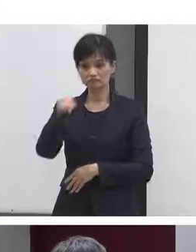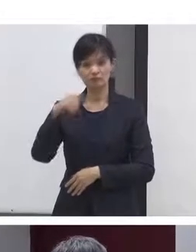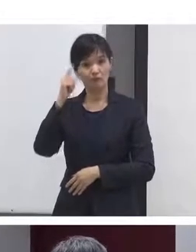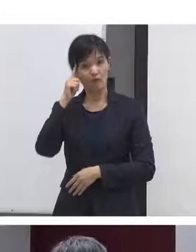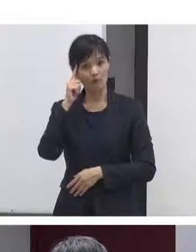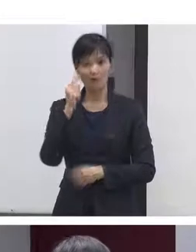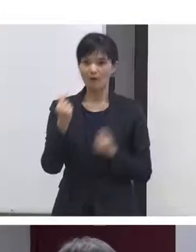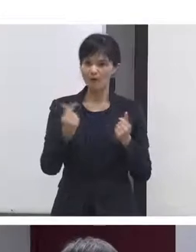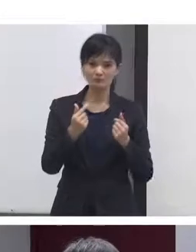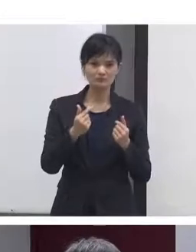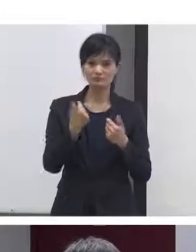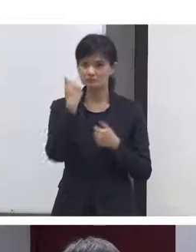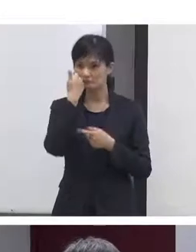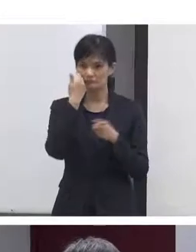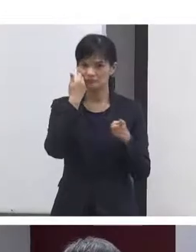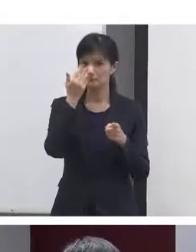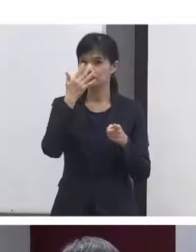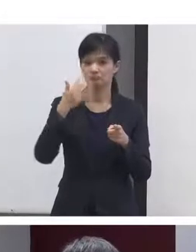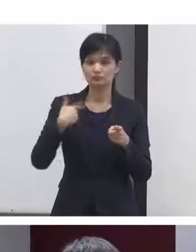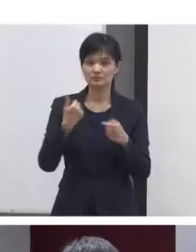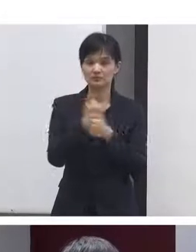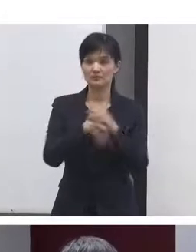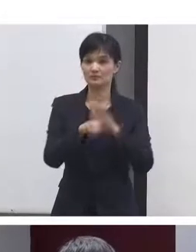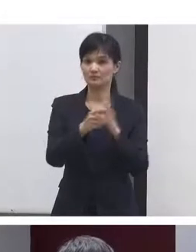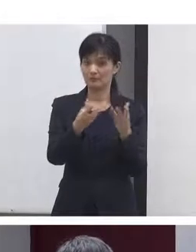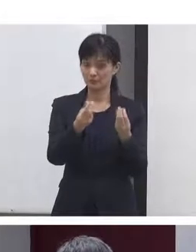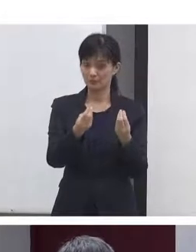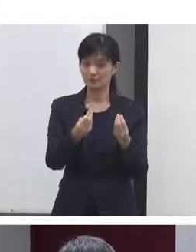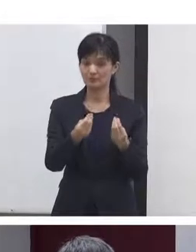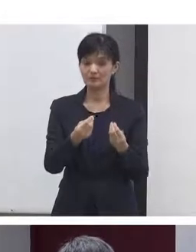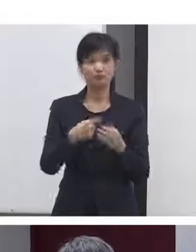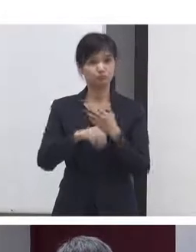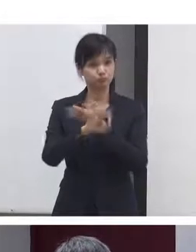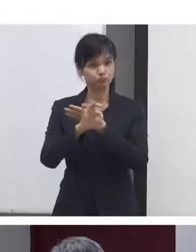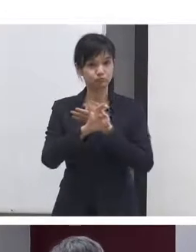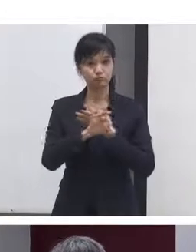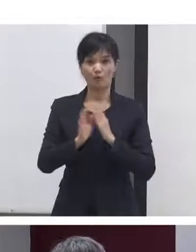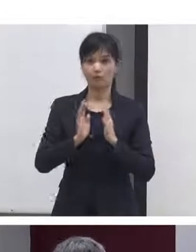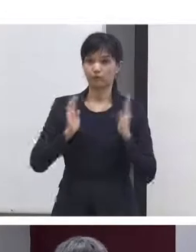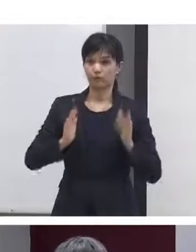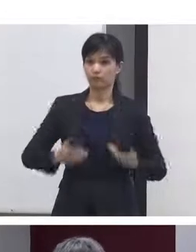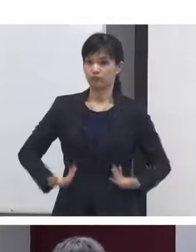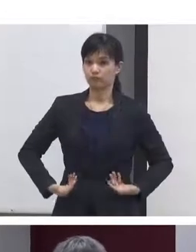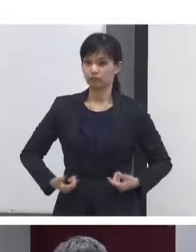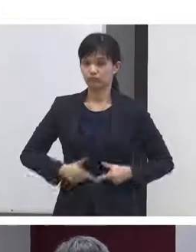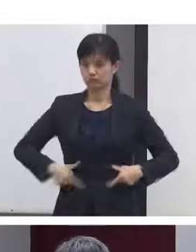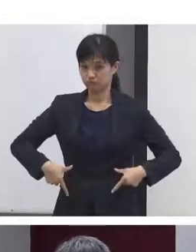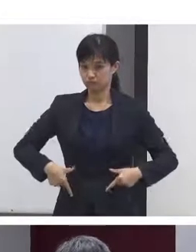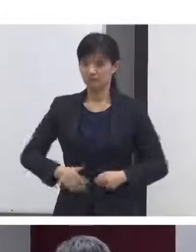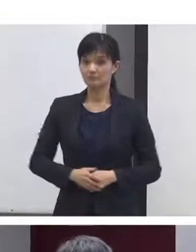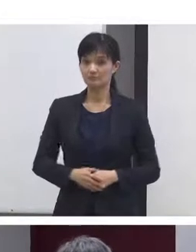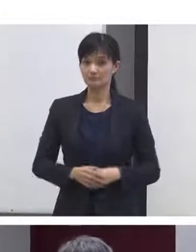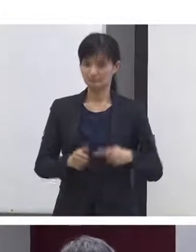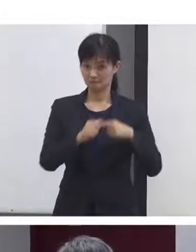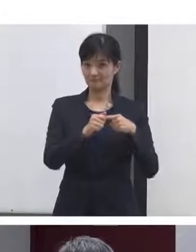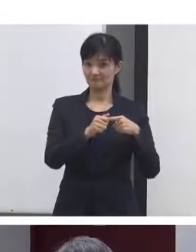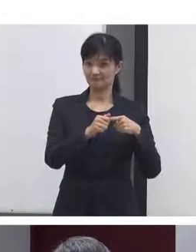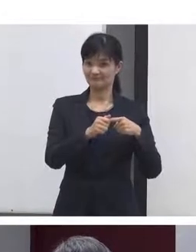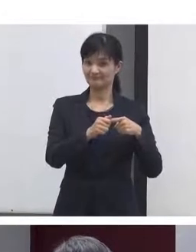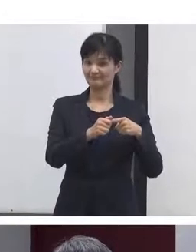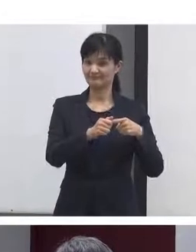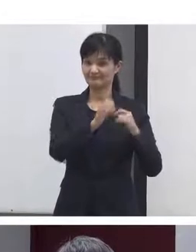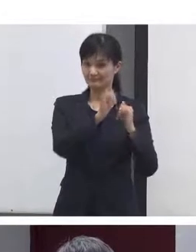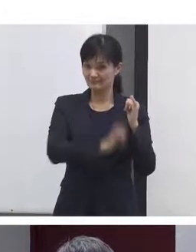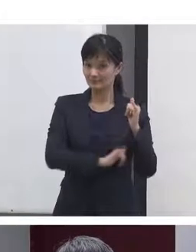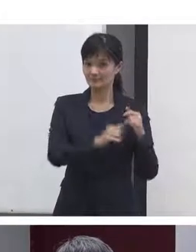了很多不同的尝试，所以我觉得像之前可能第一代的这个 co-founder 其实慢慢也很多人都比较